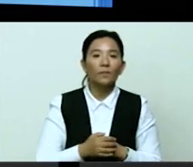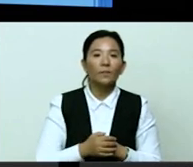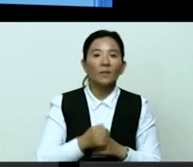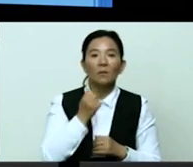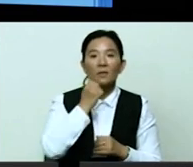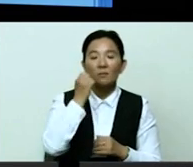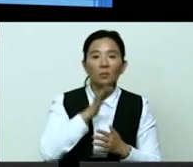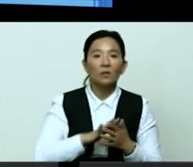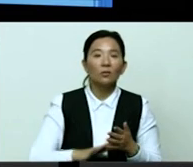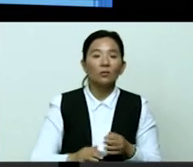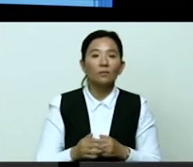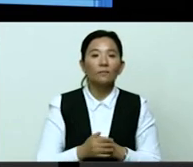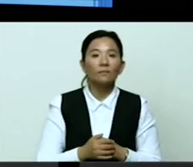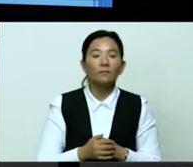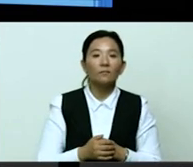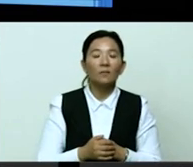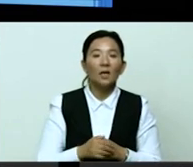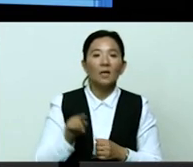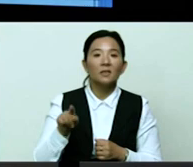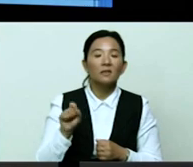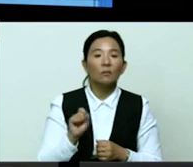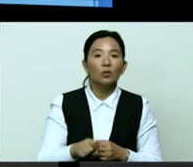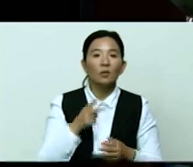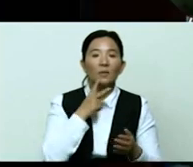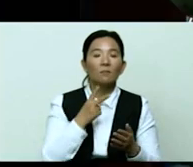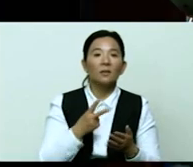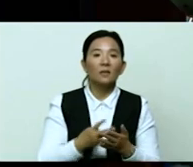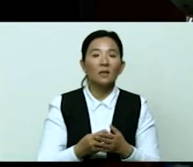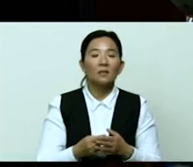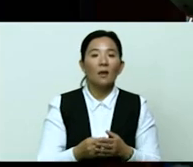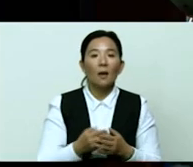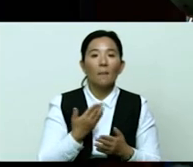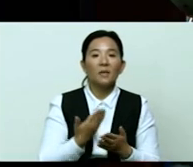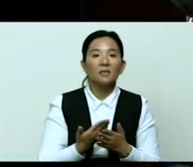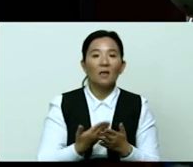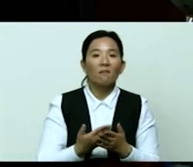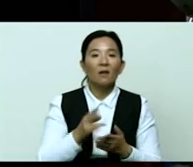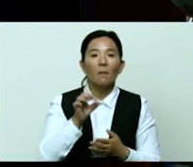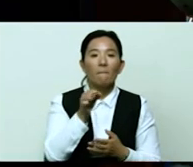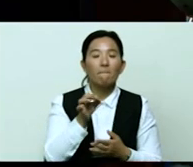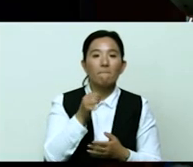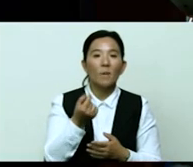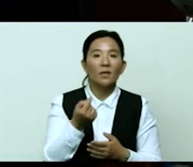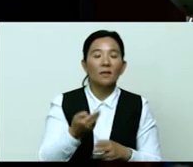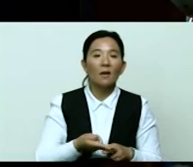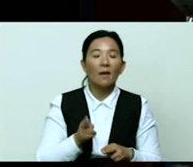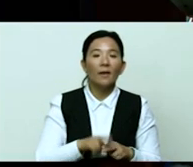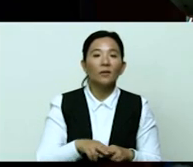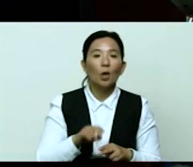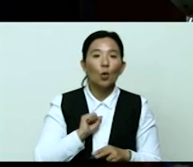Спасибо, продолжим. Здесь вы можете посмотреть, представлены монеты. Это